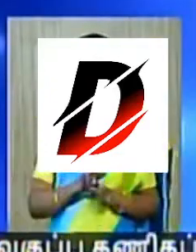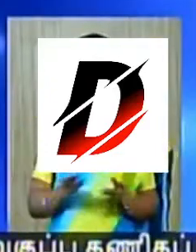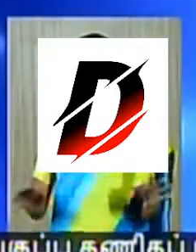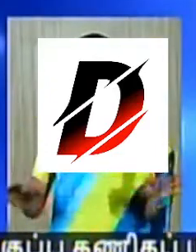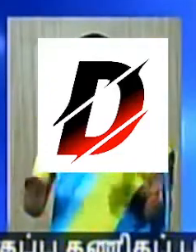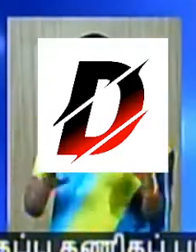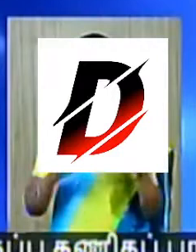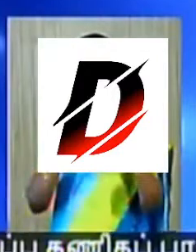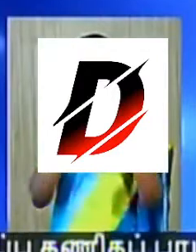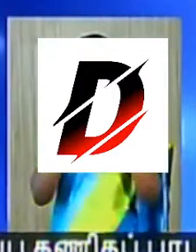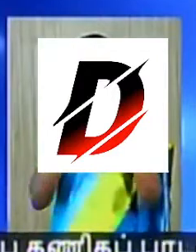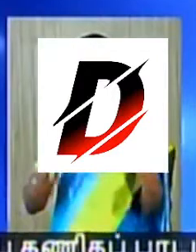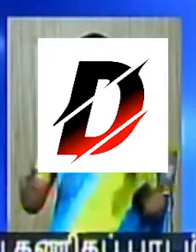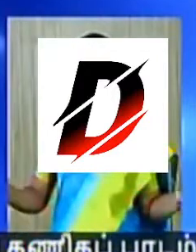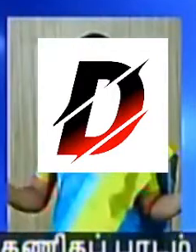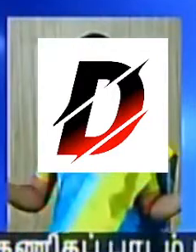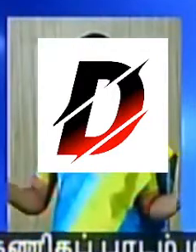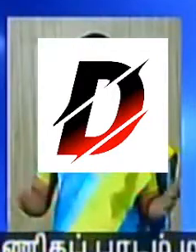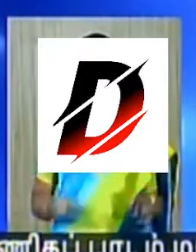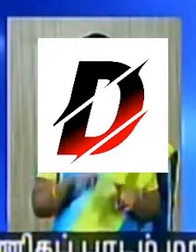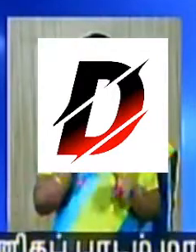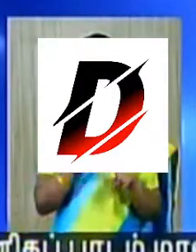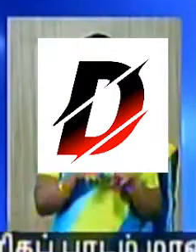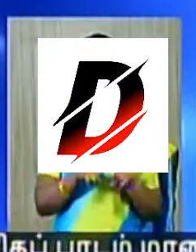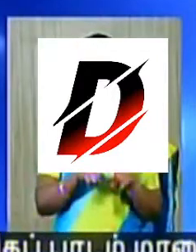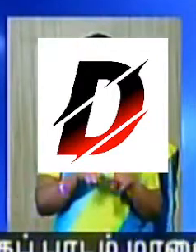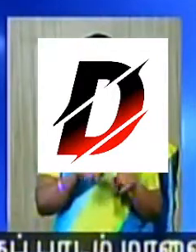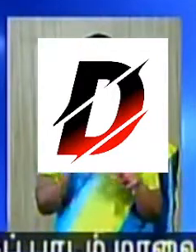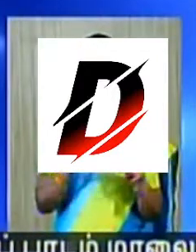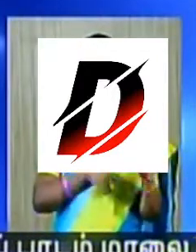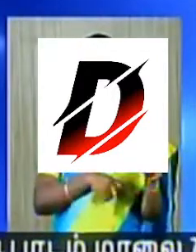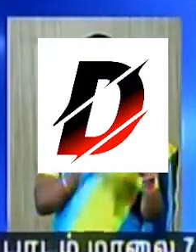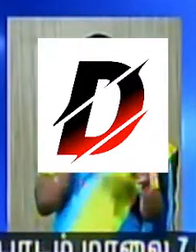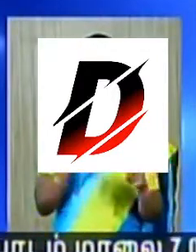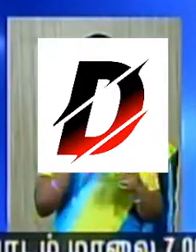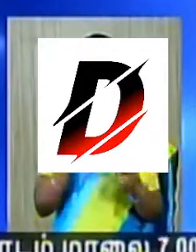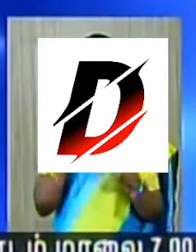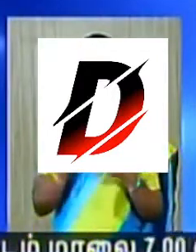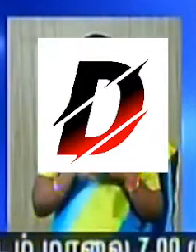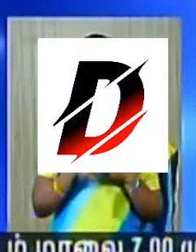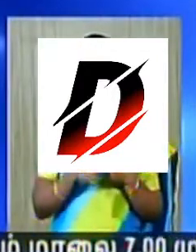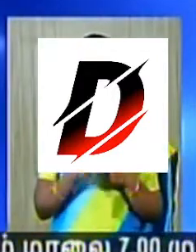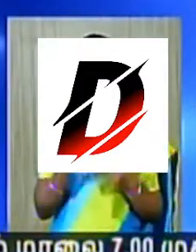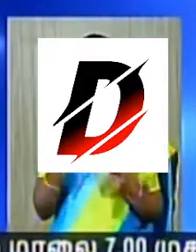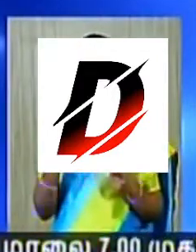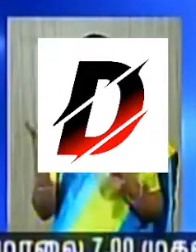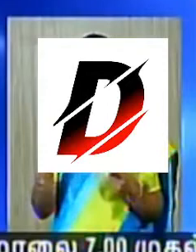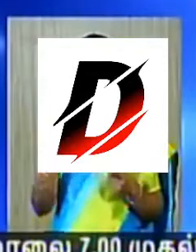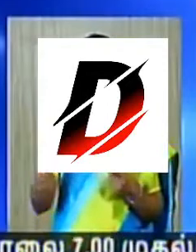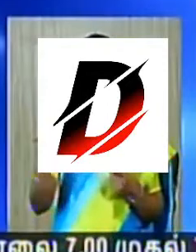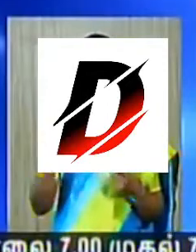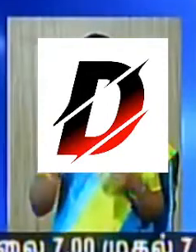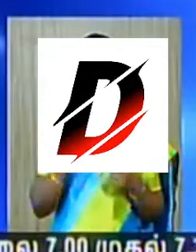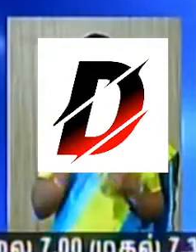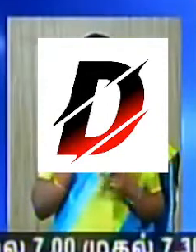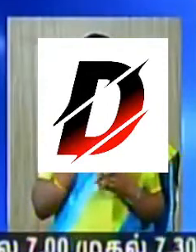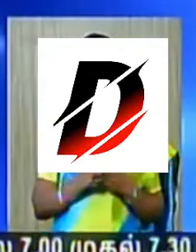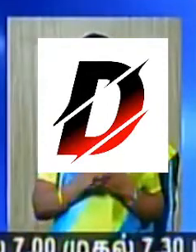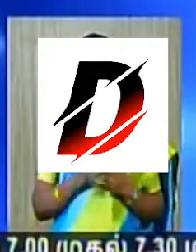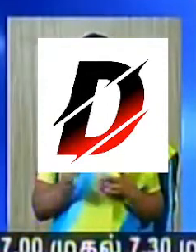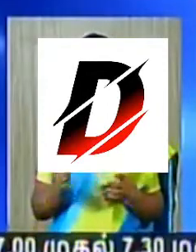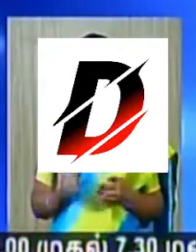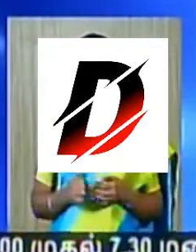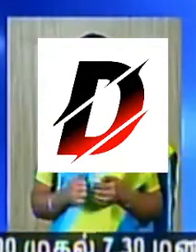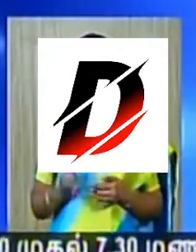என்ன கண்டுபிடிக்கணும், பரவளையம் எக்ஸ்எச்சை ஒட்டுகிறதா இல்லையா, வெட்டனா எத்தனை புள்ளியில் வெட்டுது.